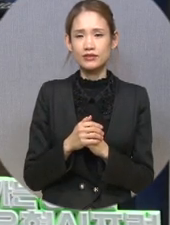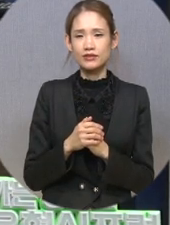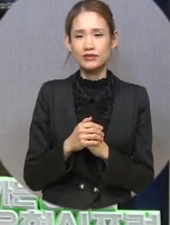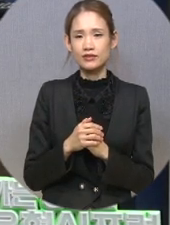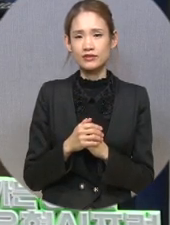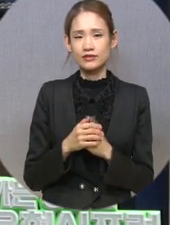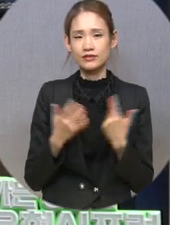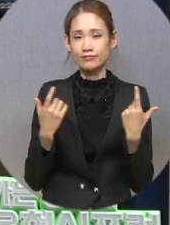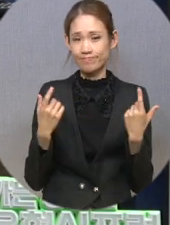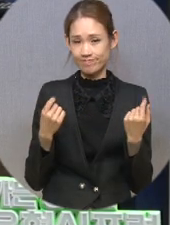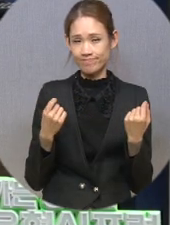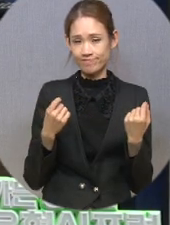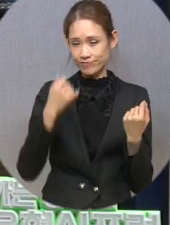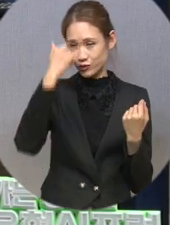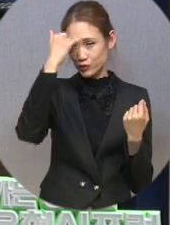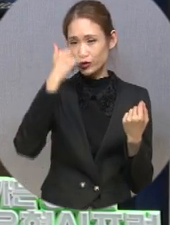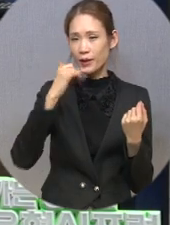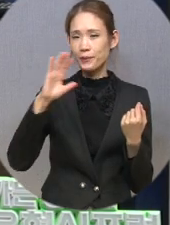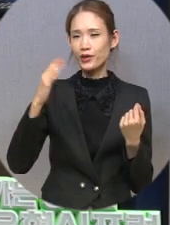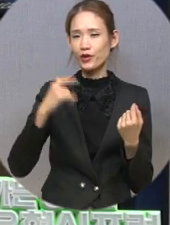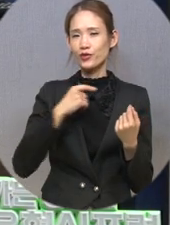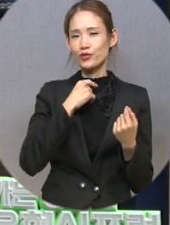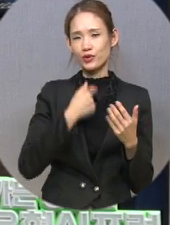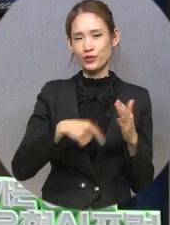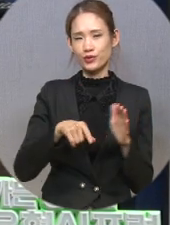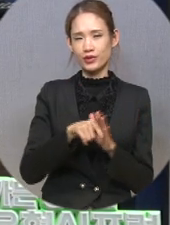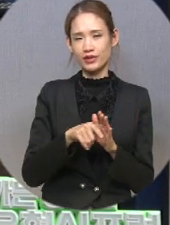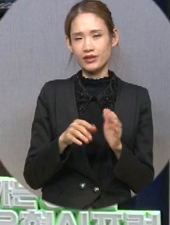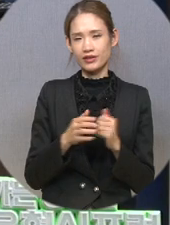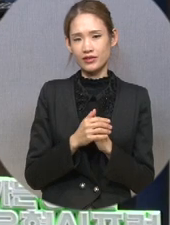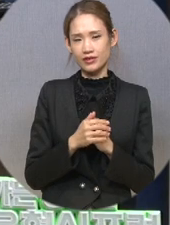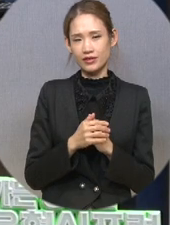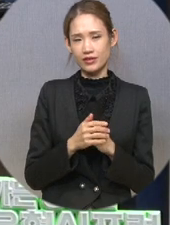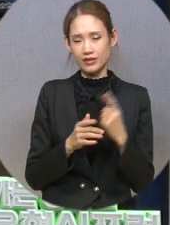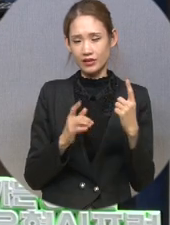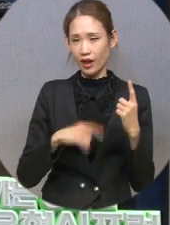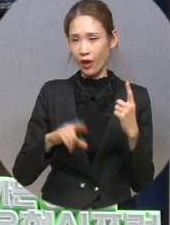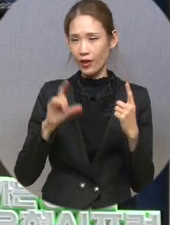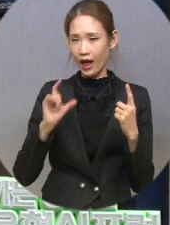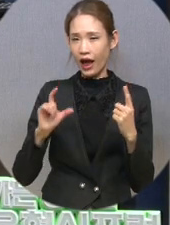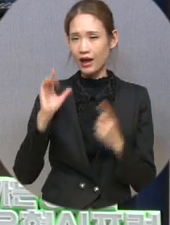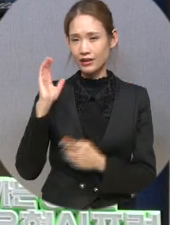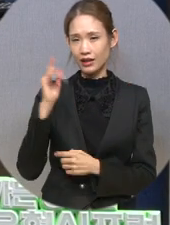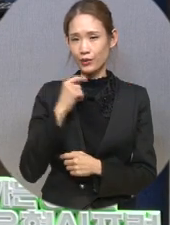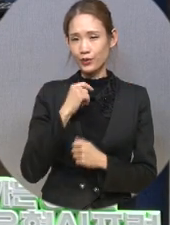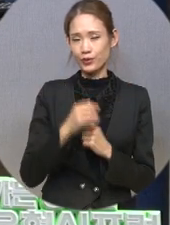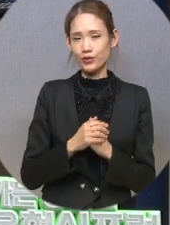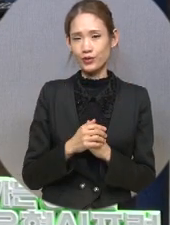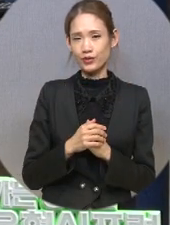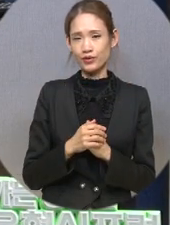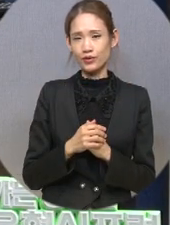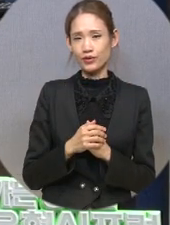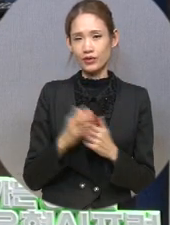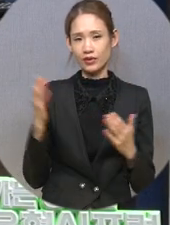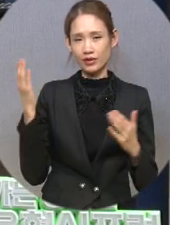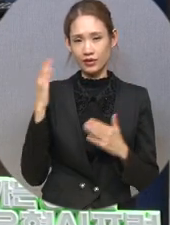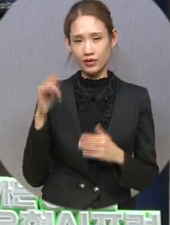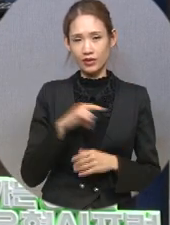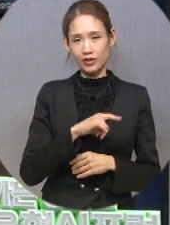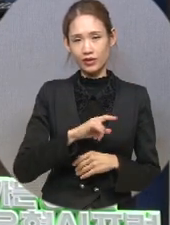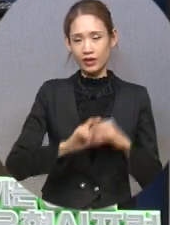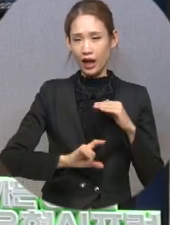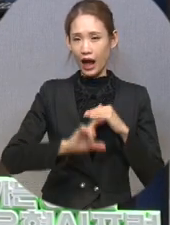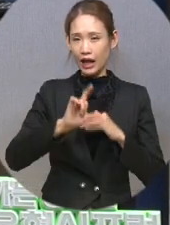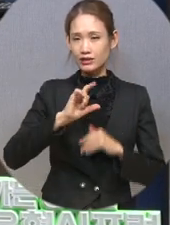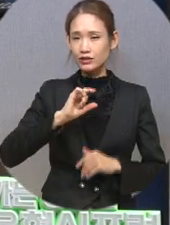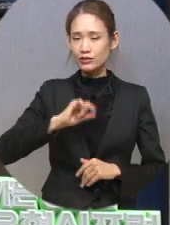잘하는 그런 충남 교육이 되도록 해야 될 텐데 그 중에 지금 하나 더 강조하고 싶은 것은 아이들이 그 아침을 굶는